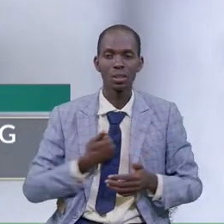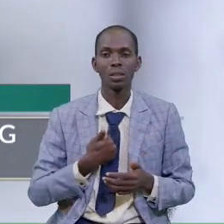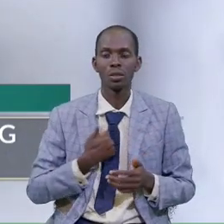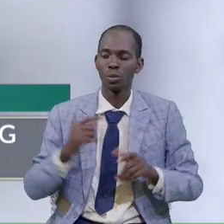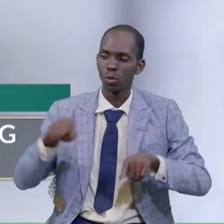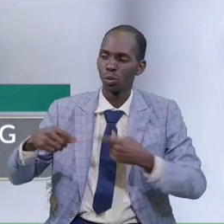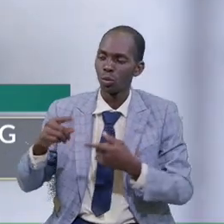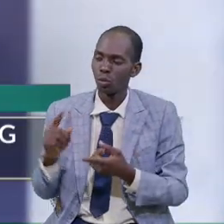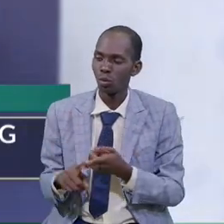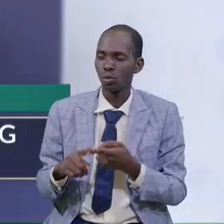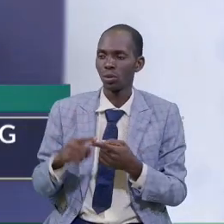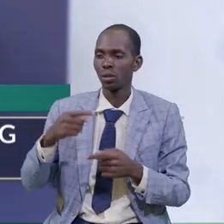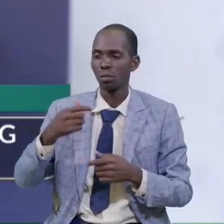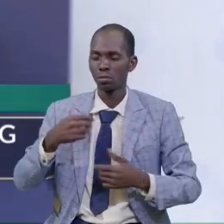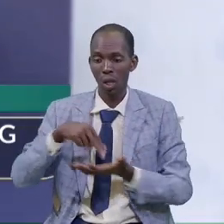laves.